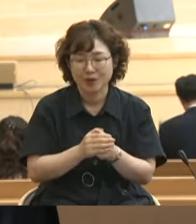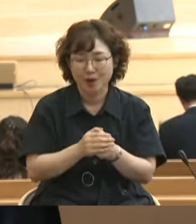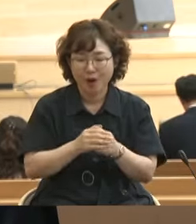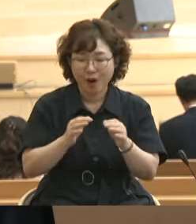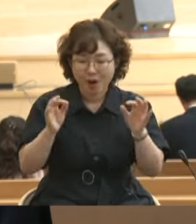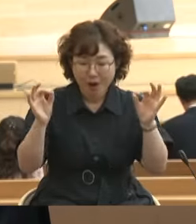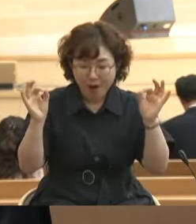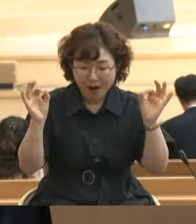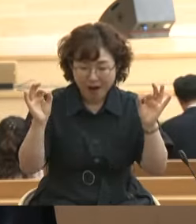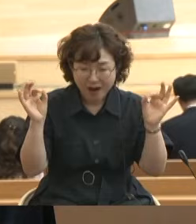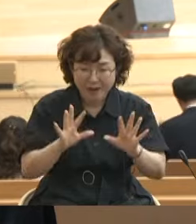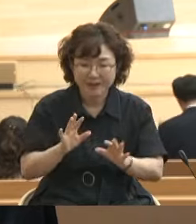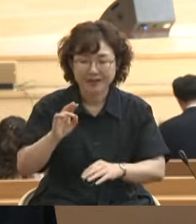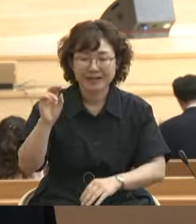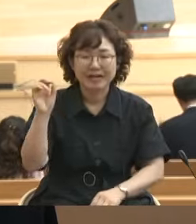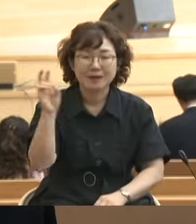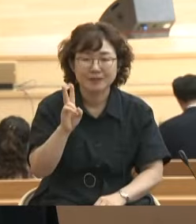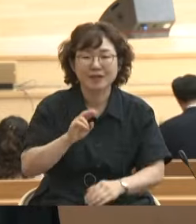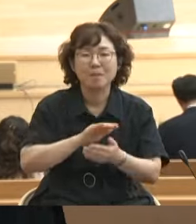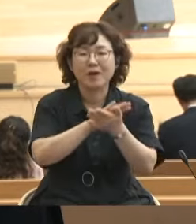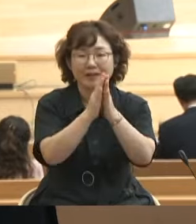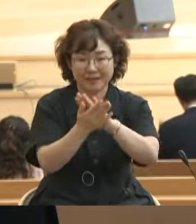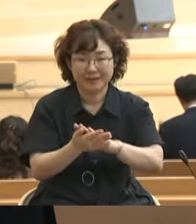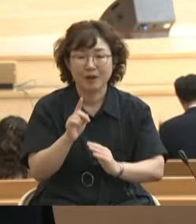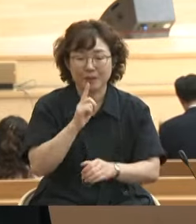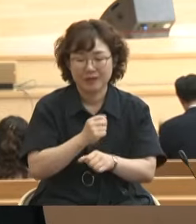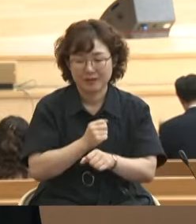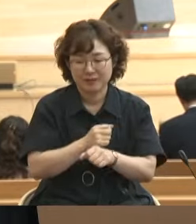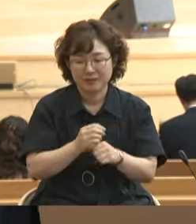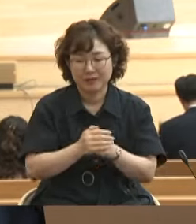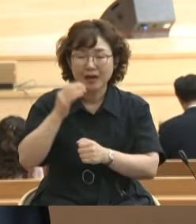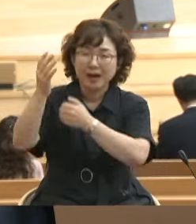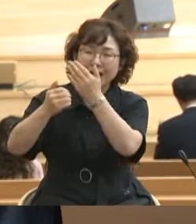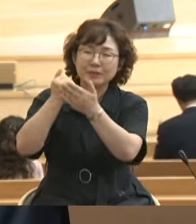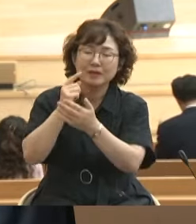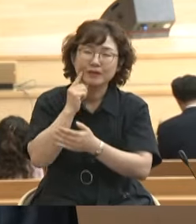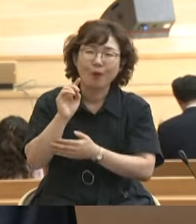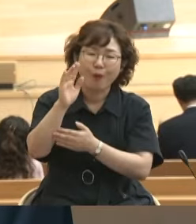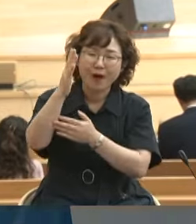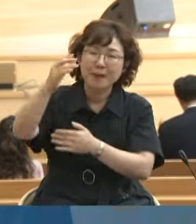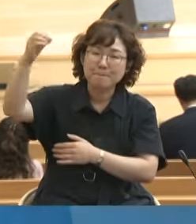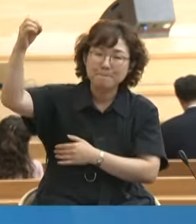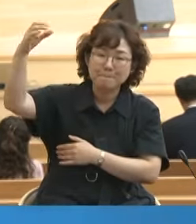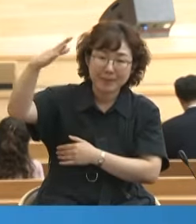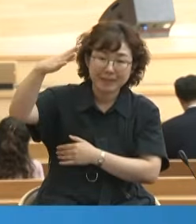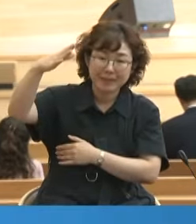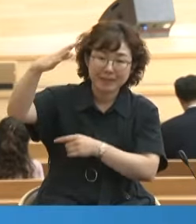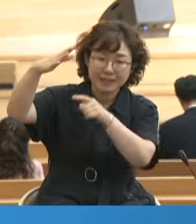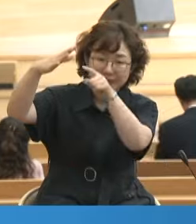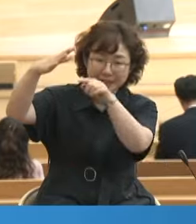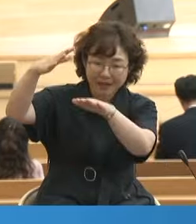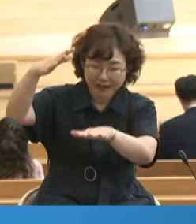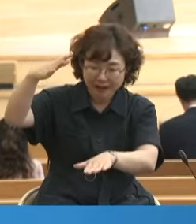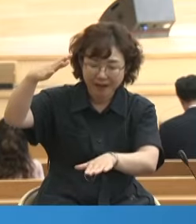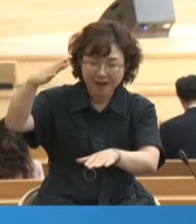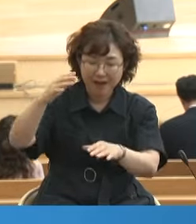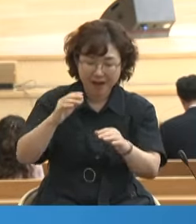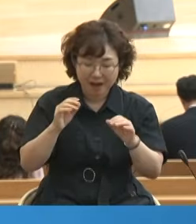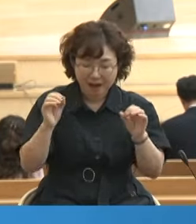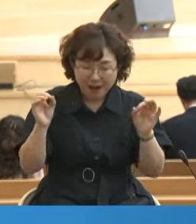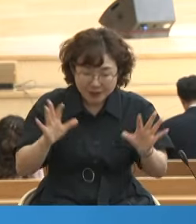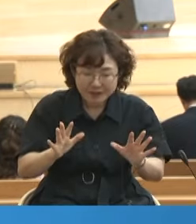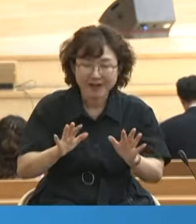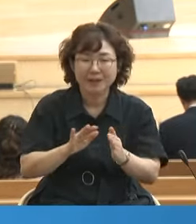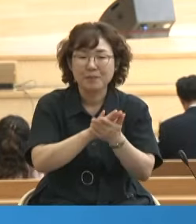홀연히 변화되리니. 하나님이 영광의 광채 아래에서 홀연히